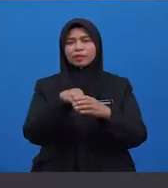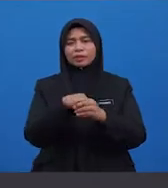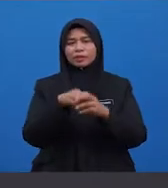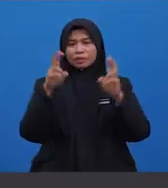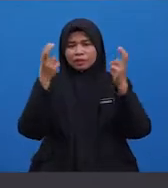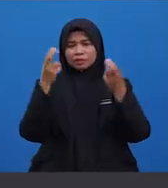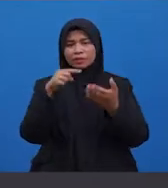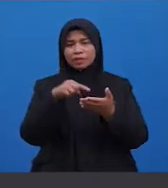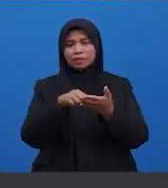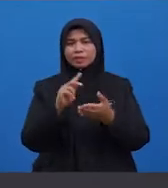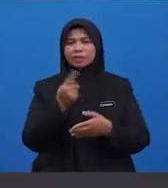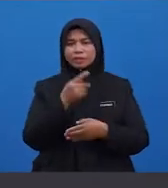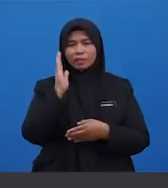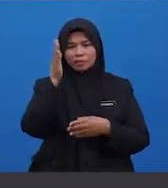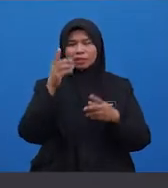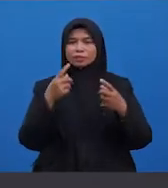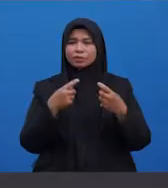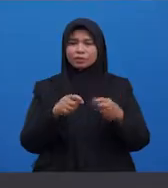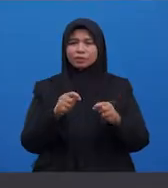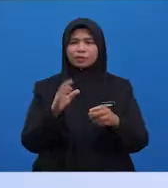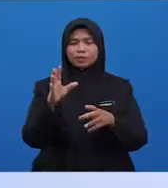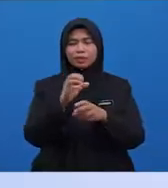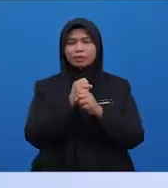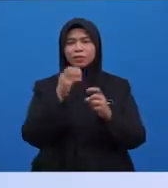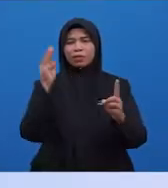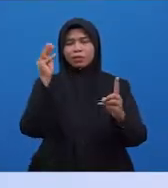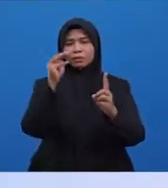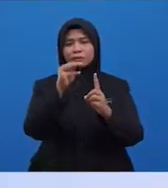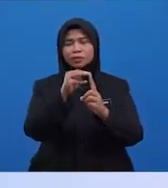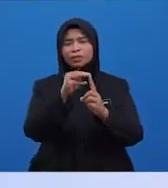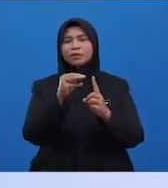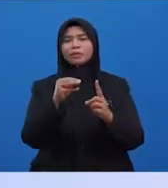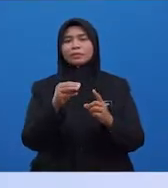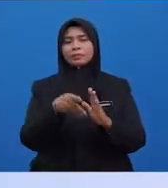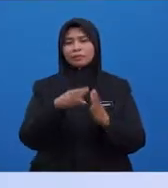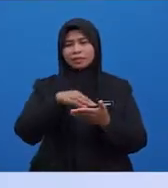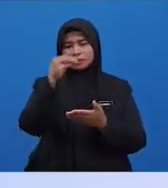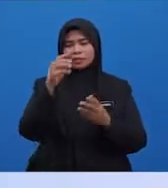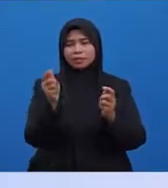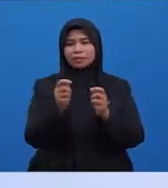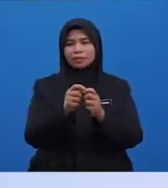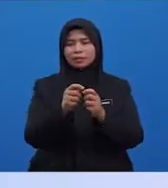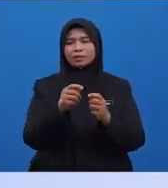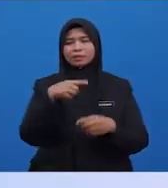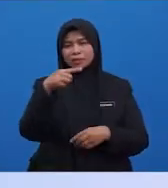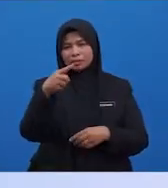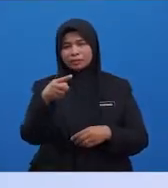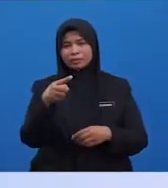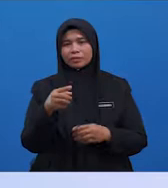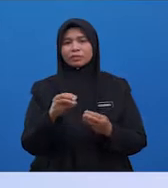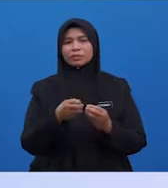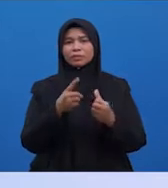Dalam tajuk ini, kita akan cuba untuk mencapai objektif pembelajaran seperti berikut. Yang